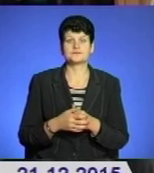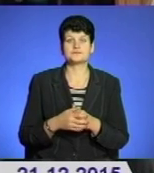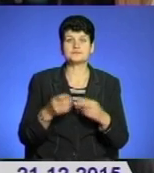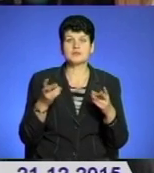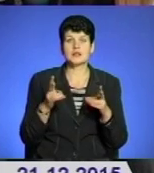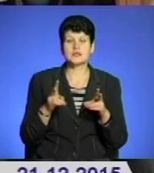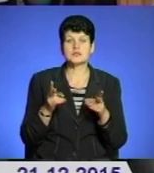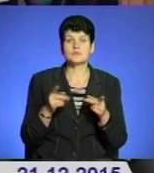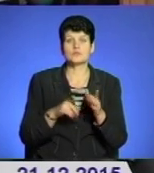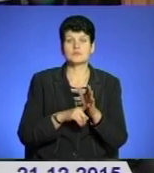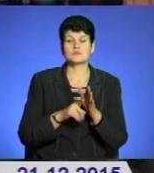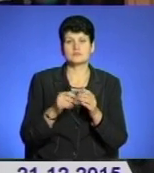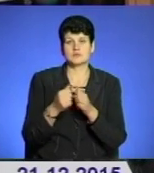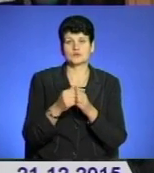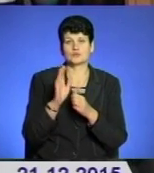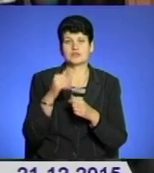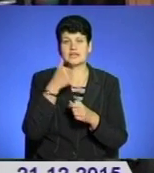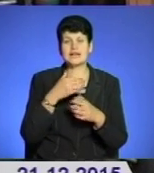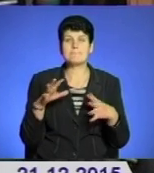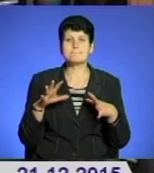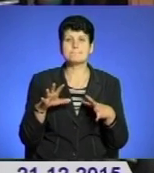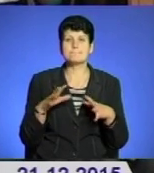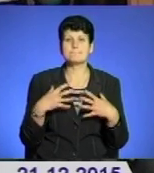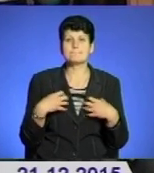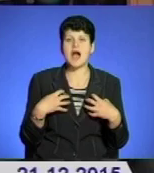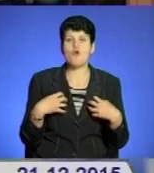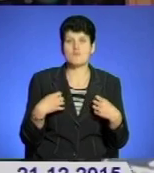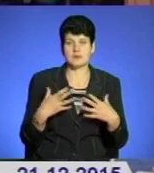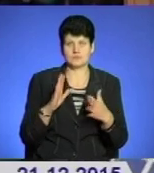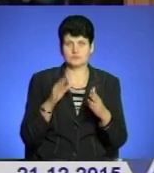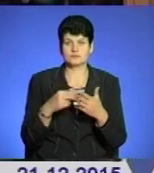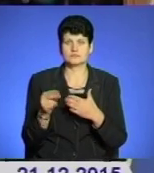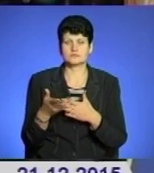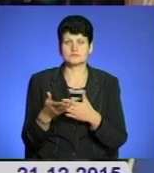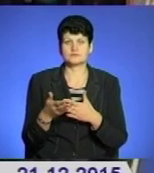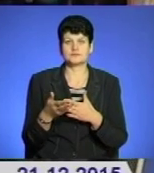Наближається рік мавпи. Чи будете щось купувати з цією символікою?